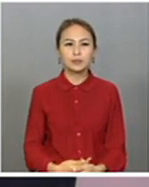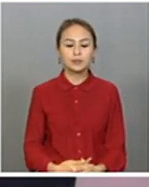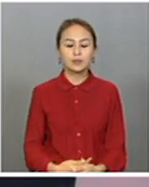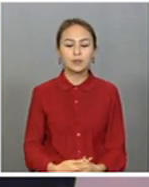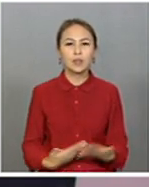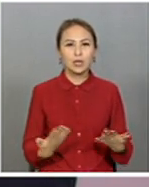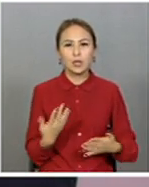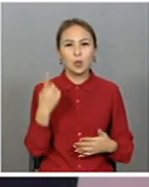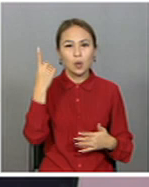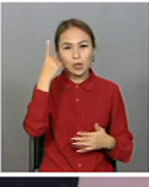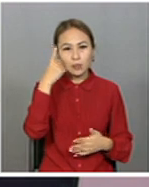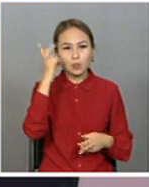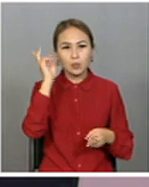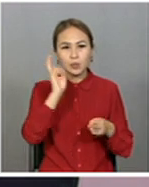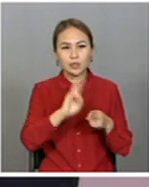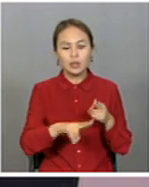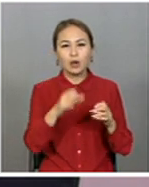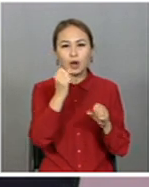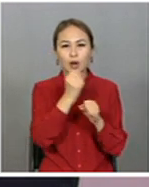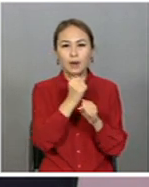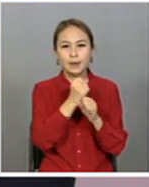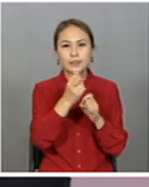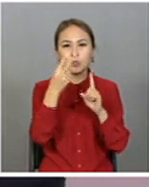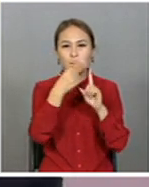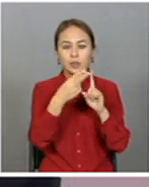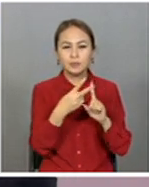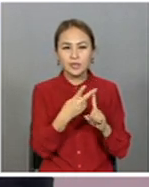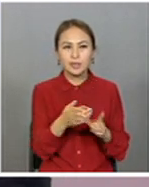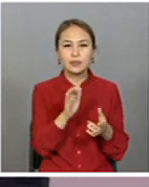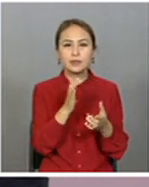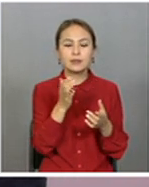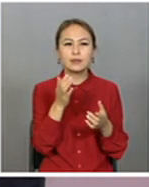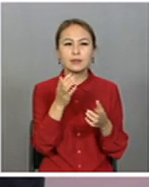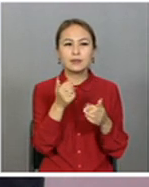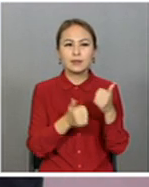Ойланып болсақ, құраған сөйлемдерімізді